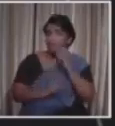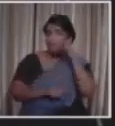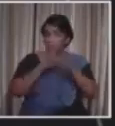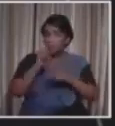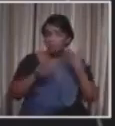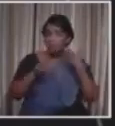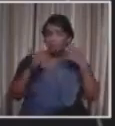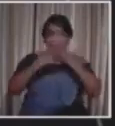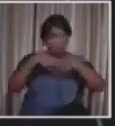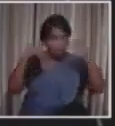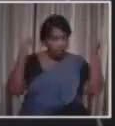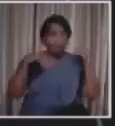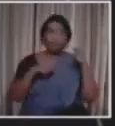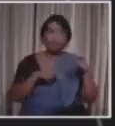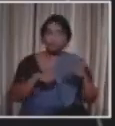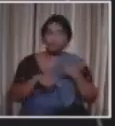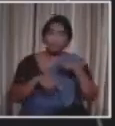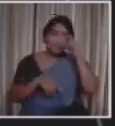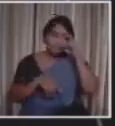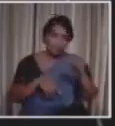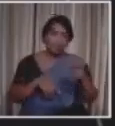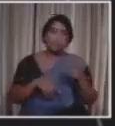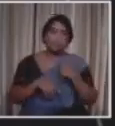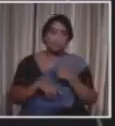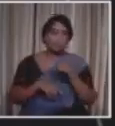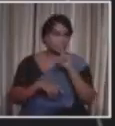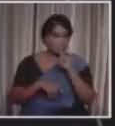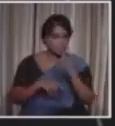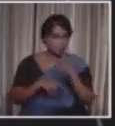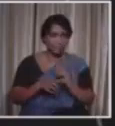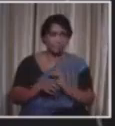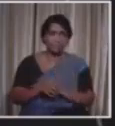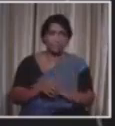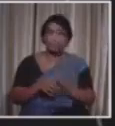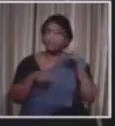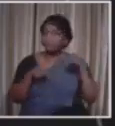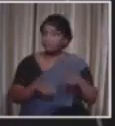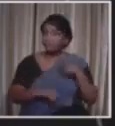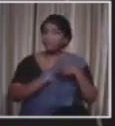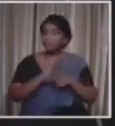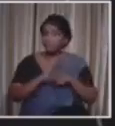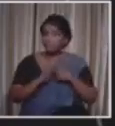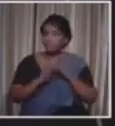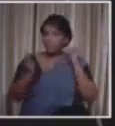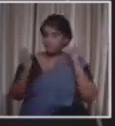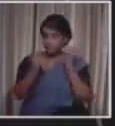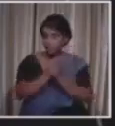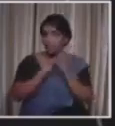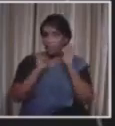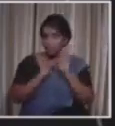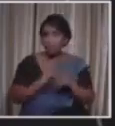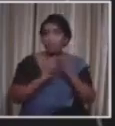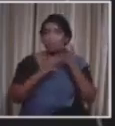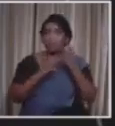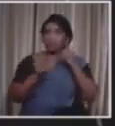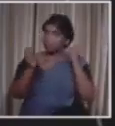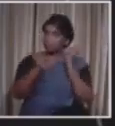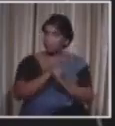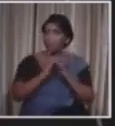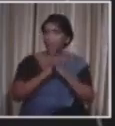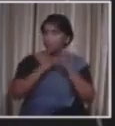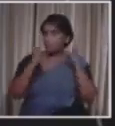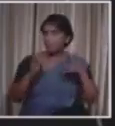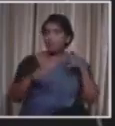वंद्र तीन एक बला अपी मकनो मेरटे वेन सकरो वेन सकरो भूतन